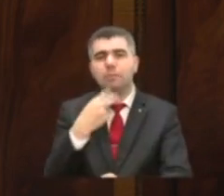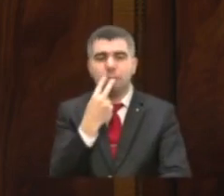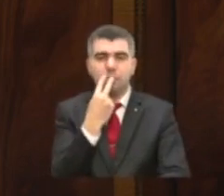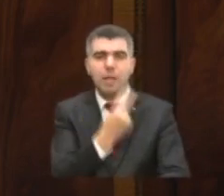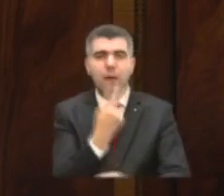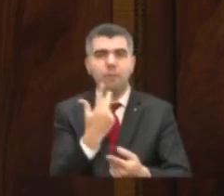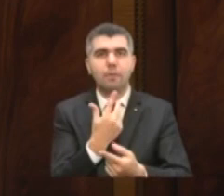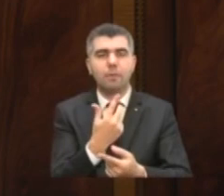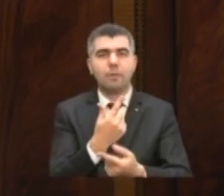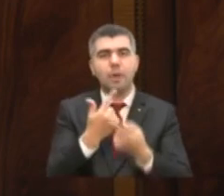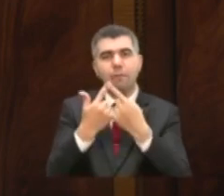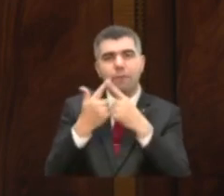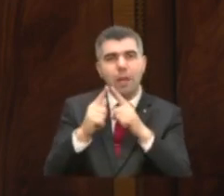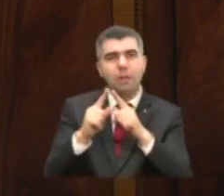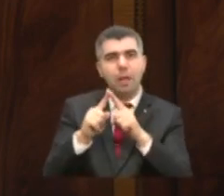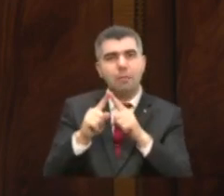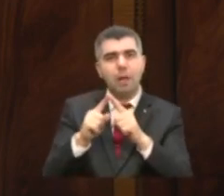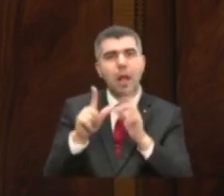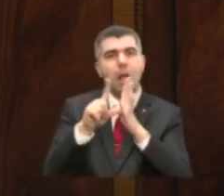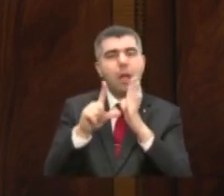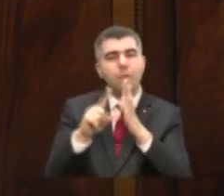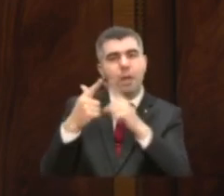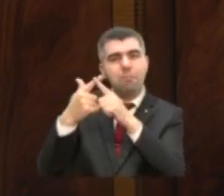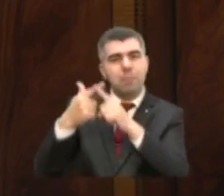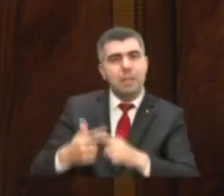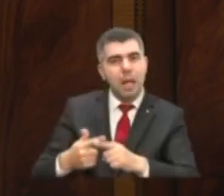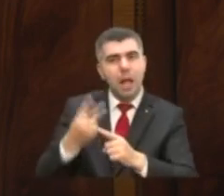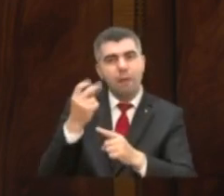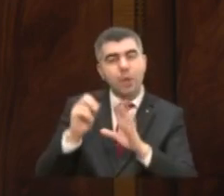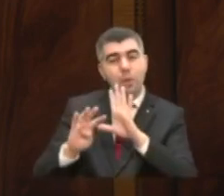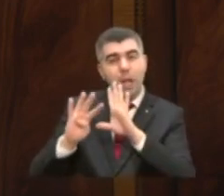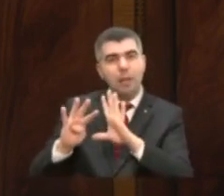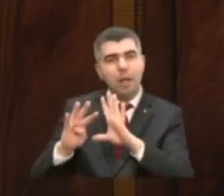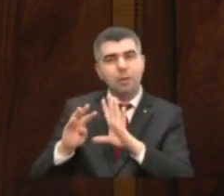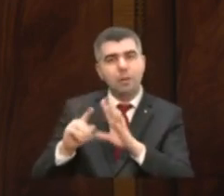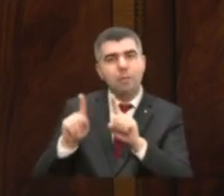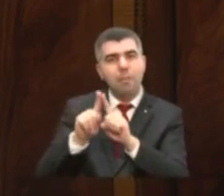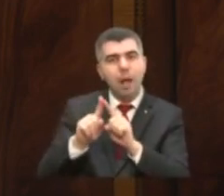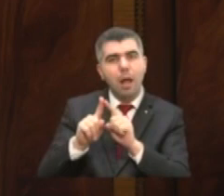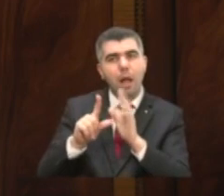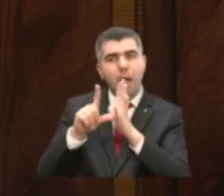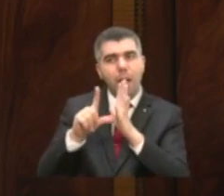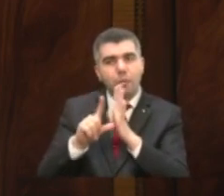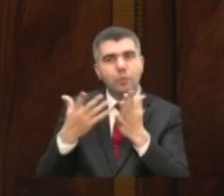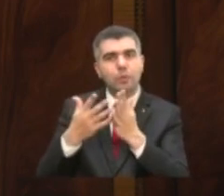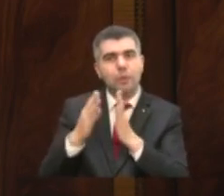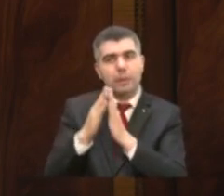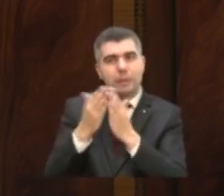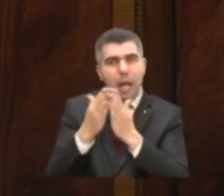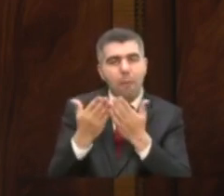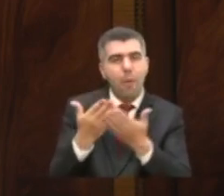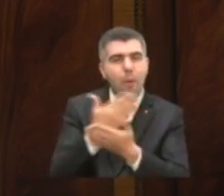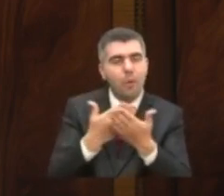سواء في العرض، عرض مشروع القانون المالية بهذه القاعة على غرفتي البرلمان أو أمام